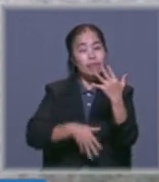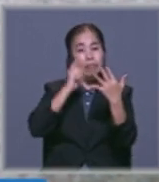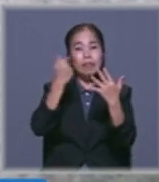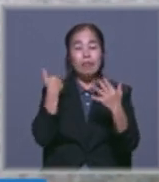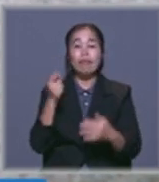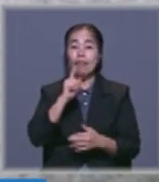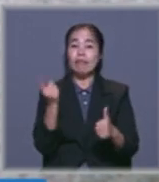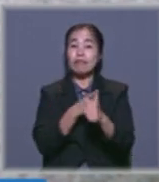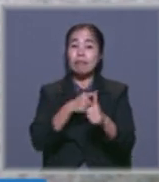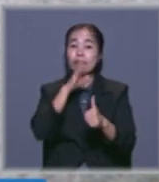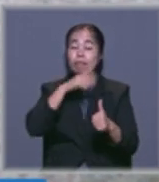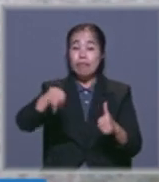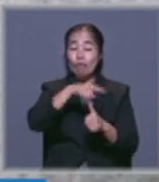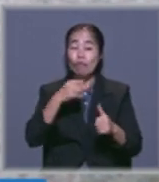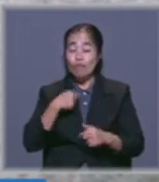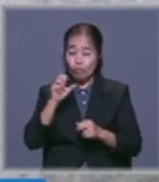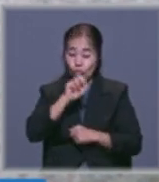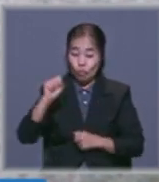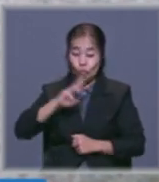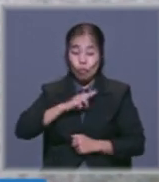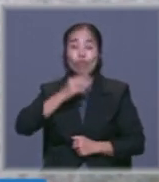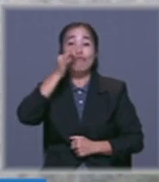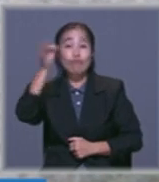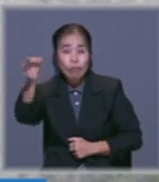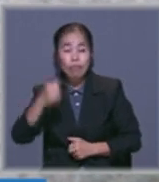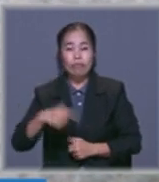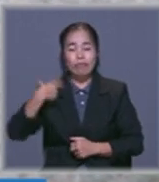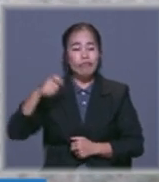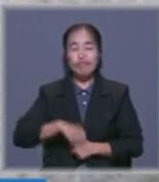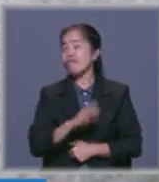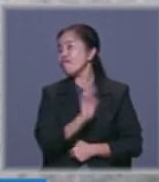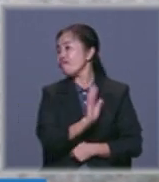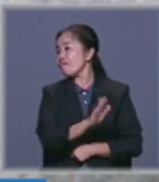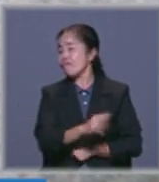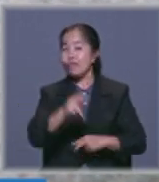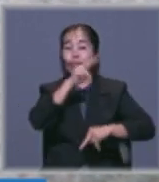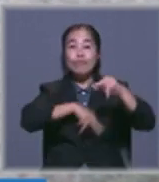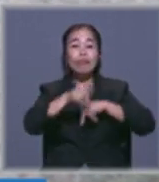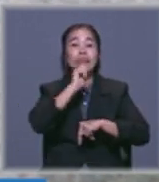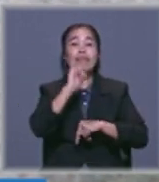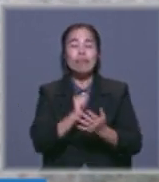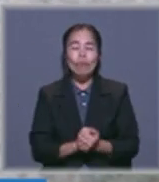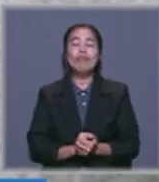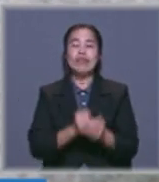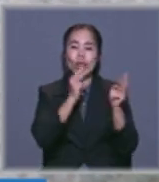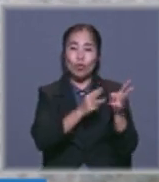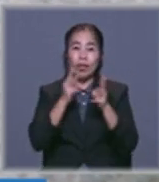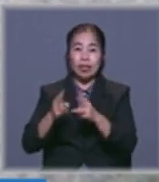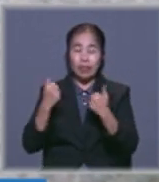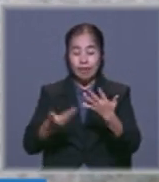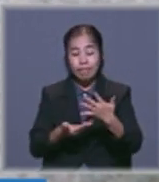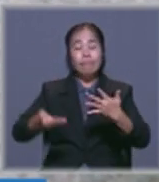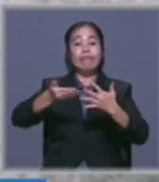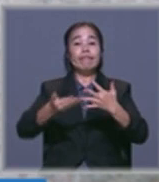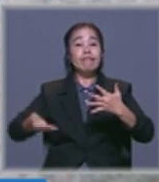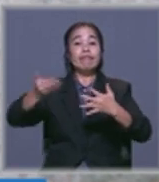1ถ้าท่านร้องกันเองโดยส.ส.ศาลท่านจะบอกว่าไม่มีการไต่สวนดังนั้นช่องทางที่ผ่านไปแล้วจะเหมือน